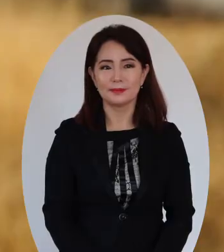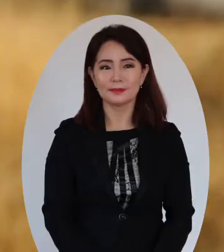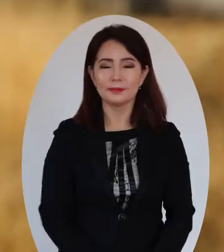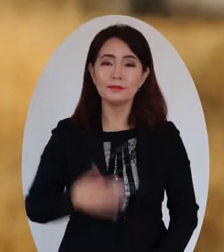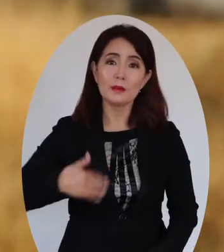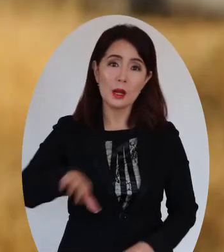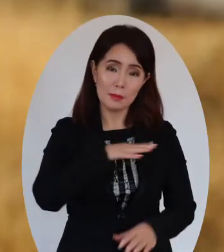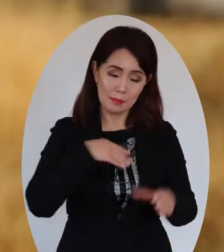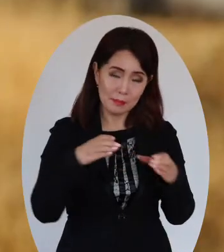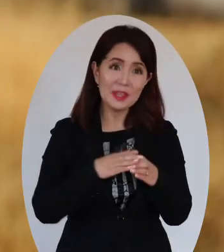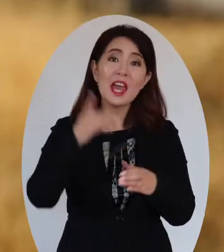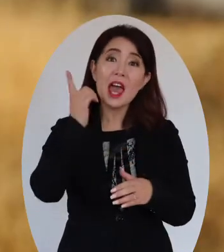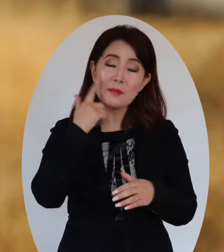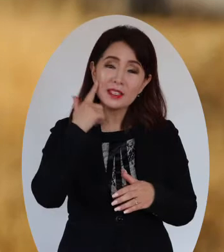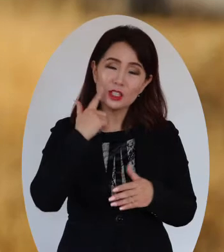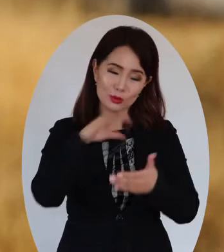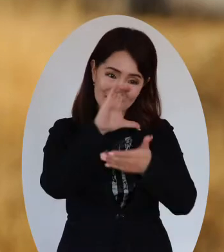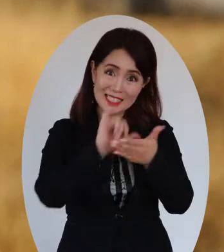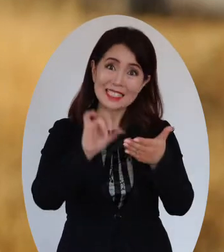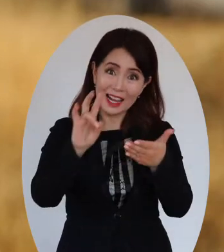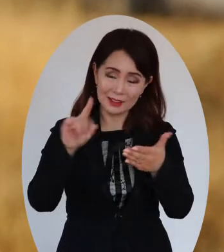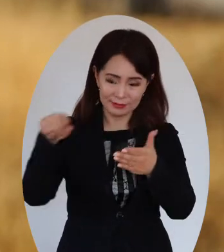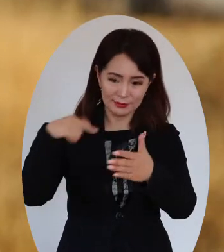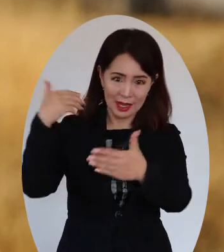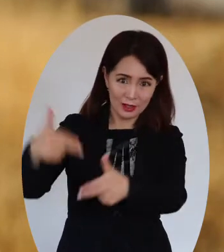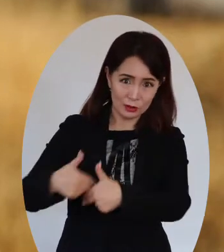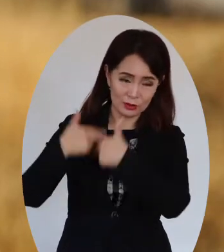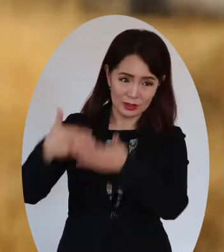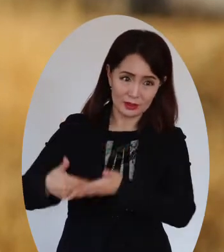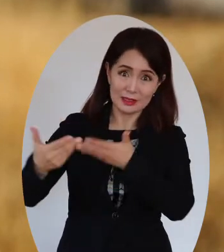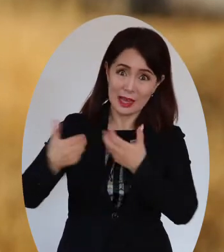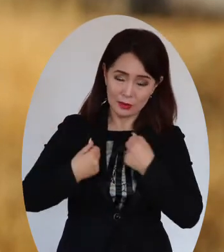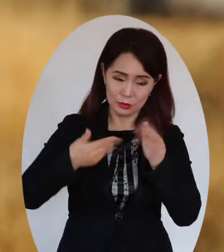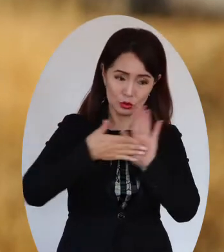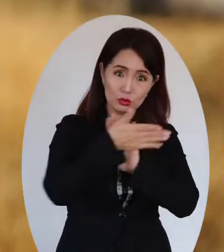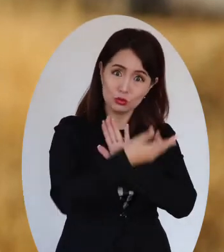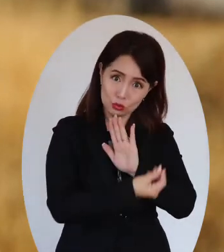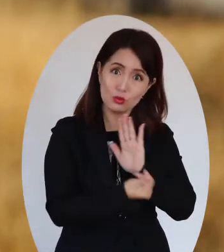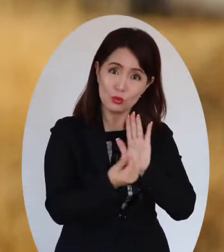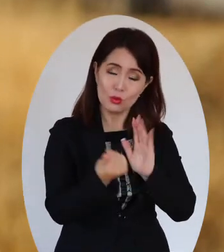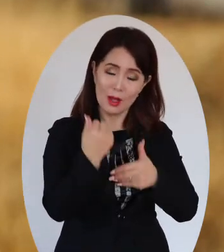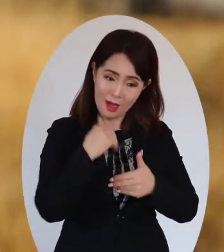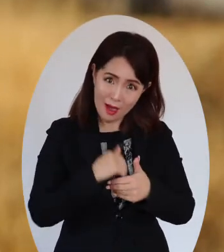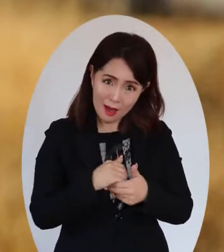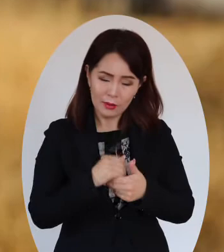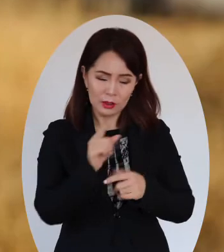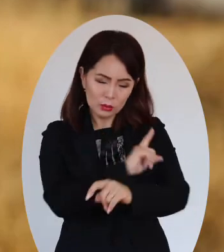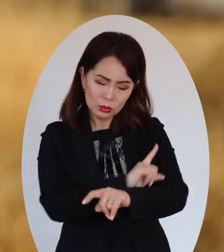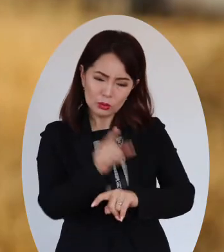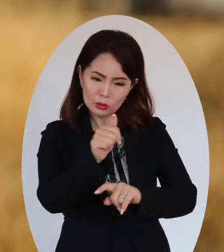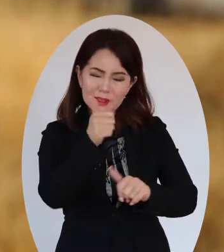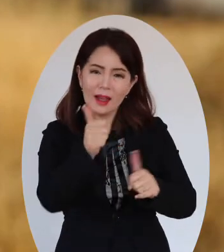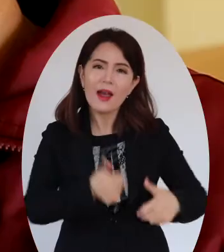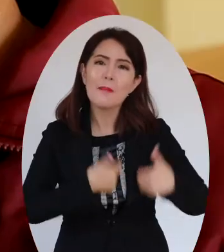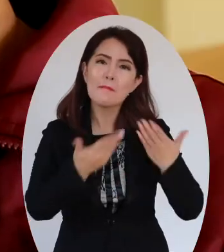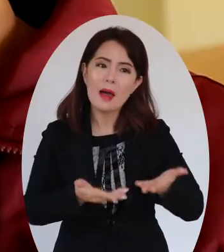Бид бол эмэгтэйчүүдийнхаа сангаас одоо авч байгаа энэ төслөө ямар ч байсан бол үр дүнгийн сайн гаргаж